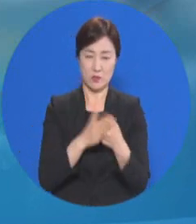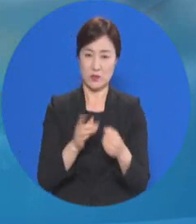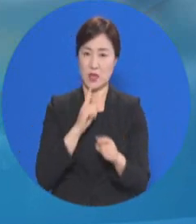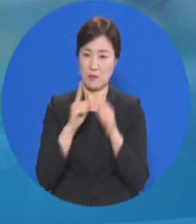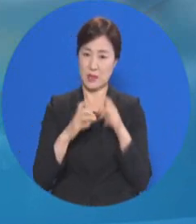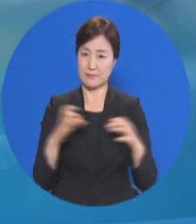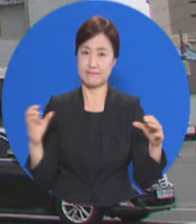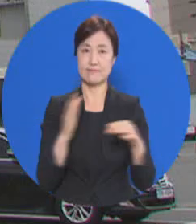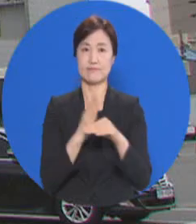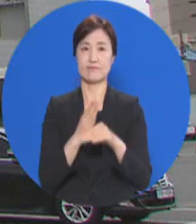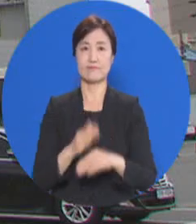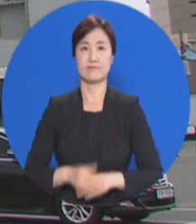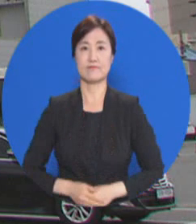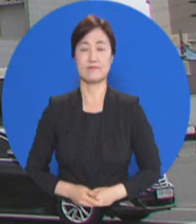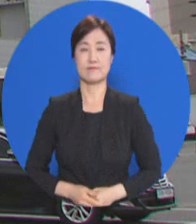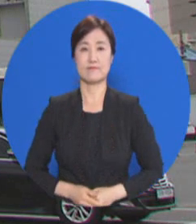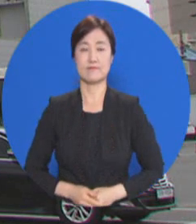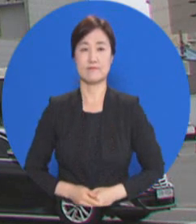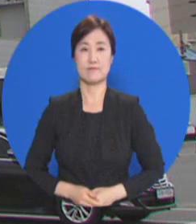기자입니다.